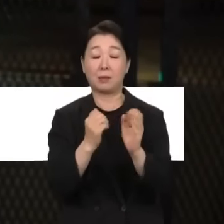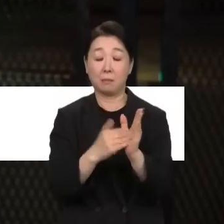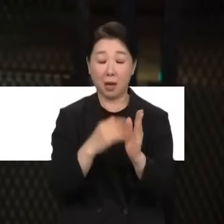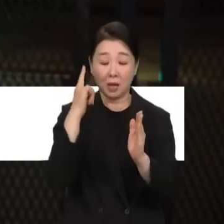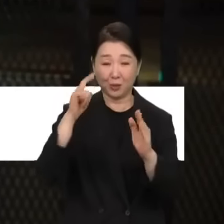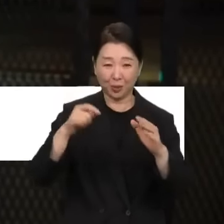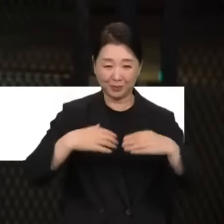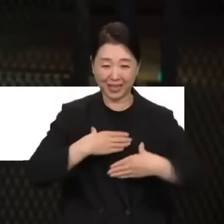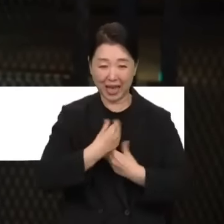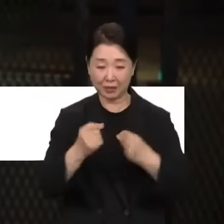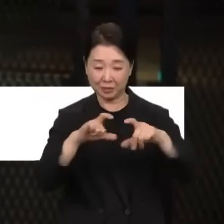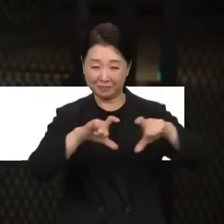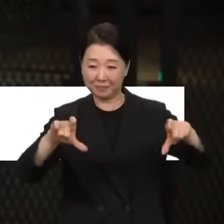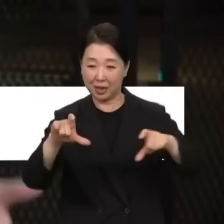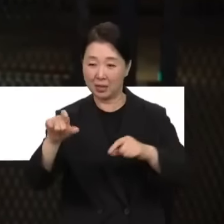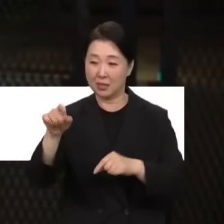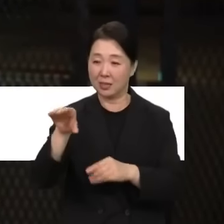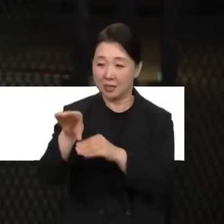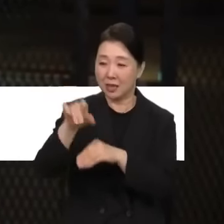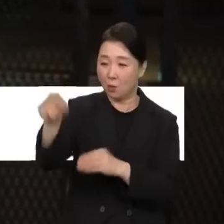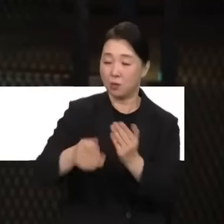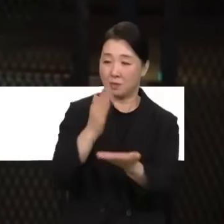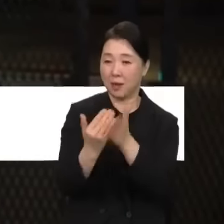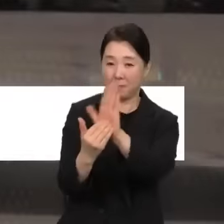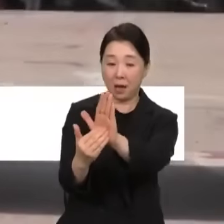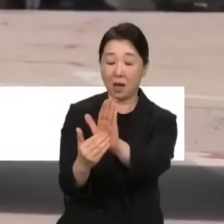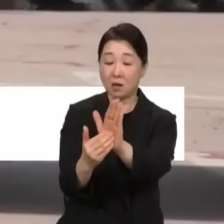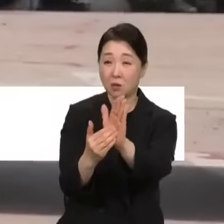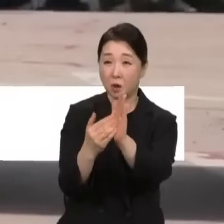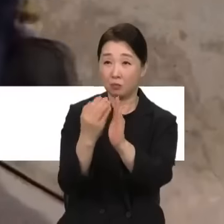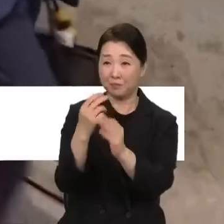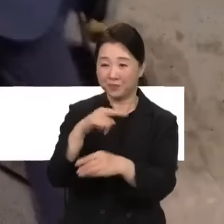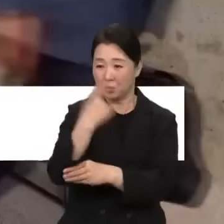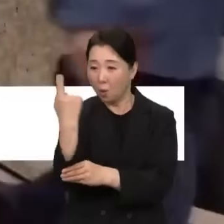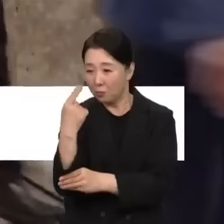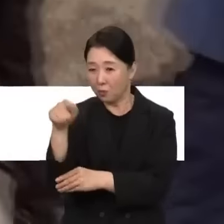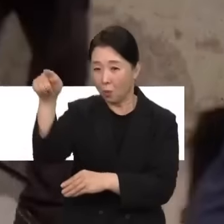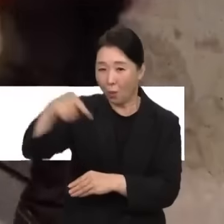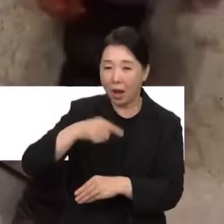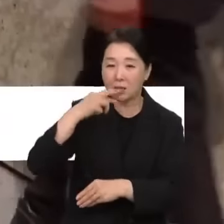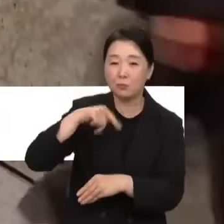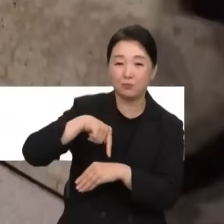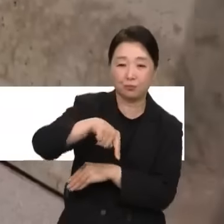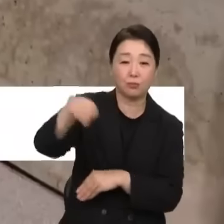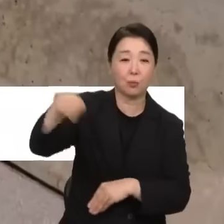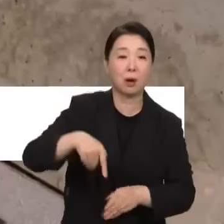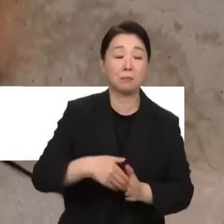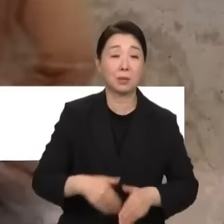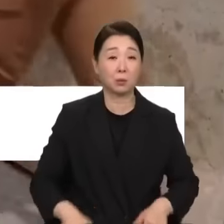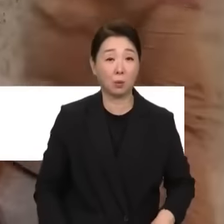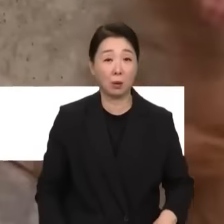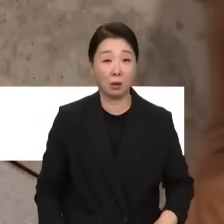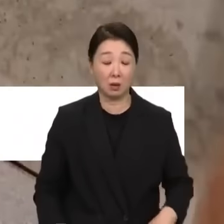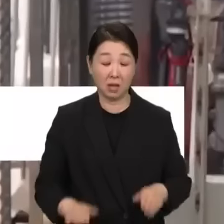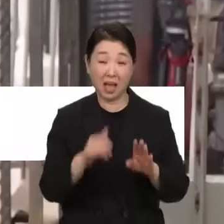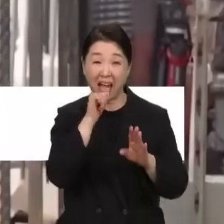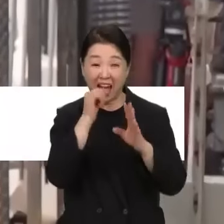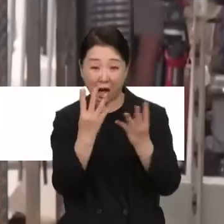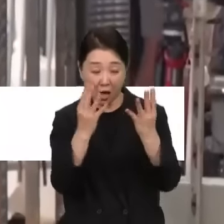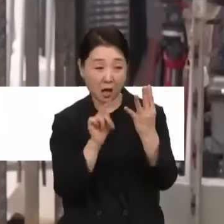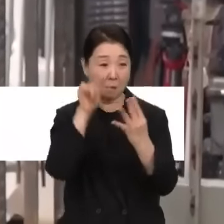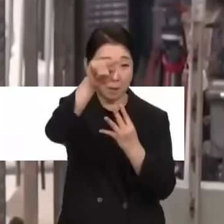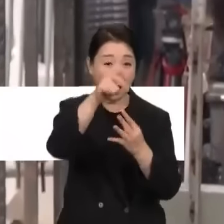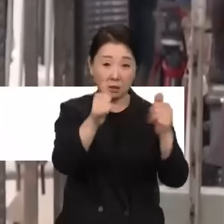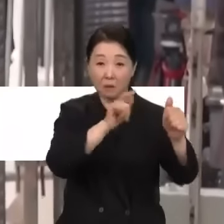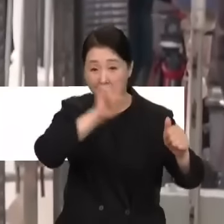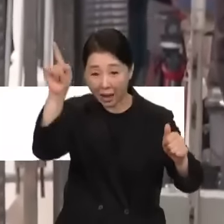바리케이트로 차량까지 통제해 검문소로 들어오는데도 10분 이상을 걸어 들어와야 했습니다. 펜스를 넘으면 기소될 수